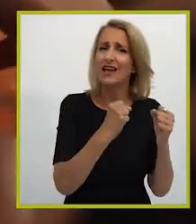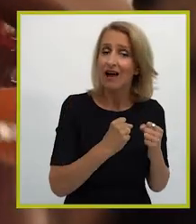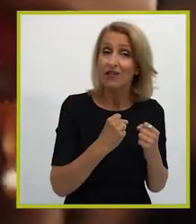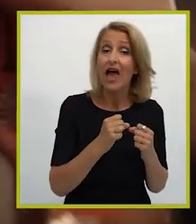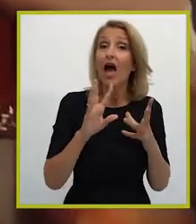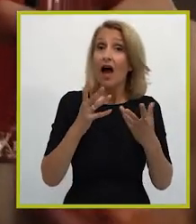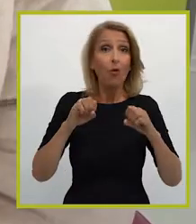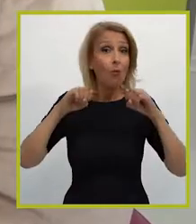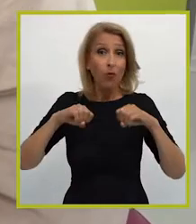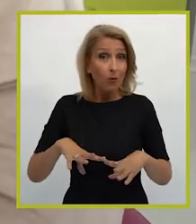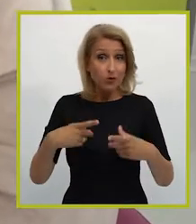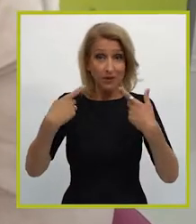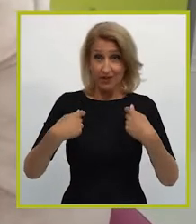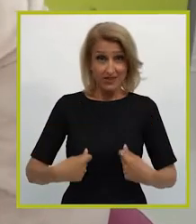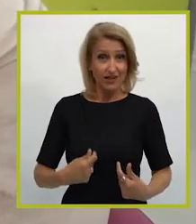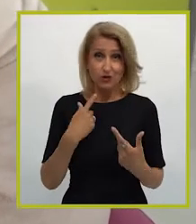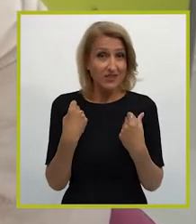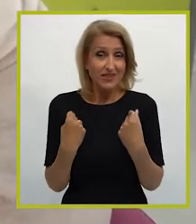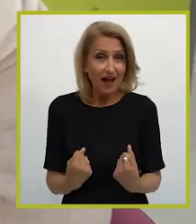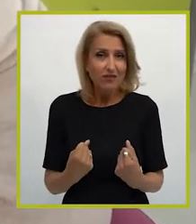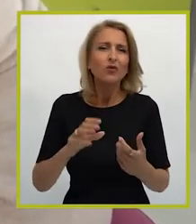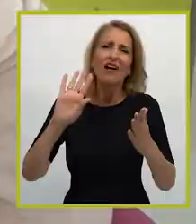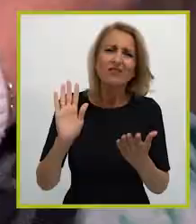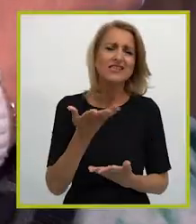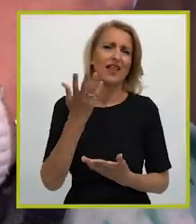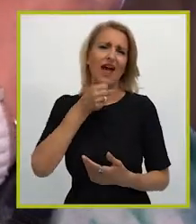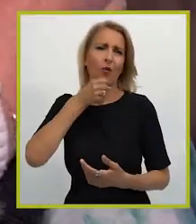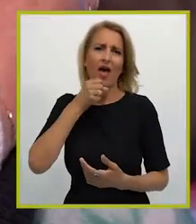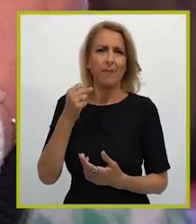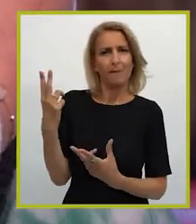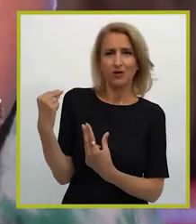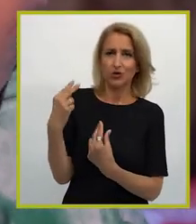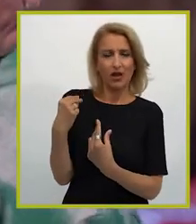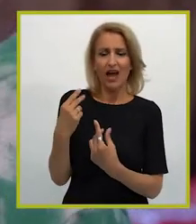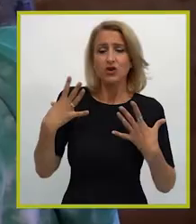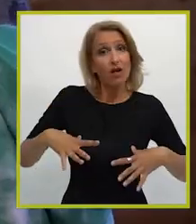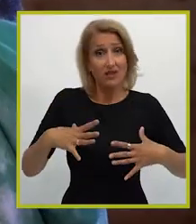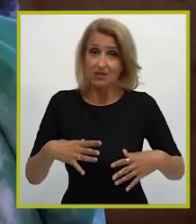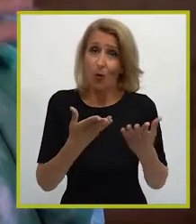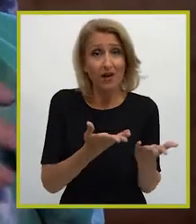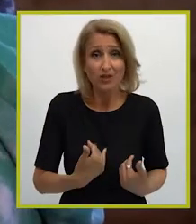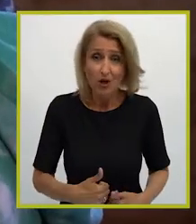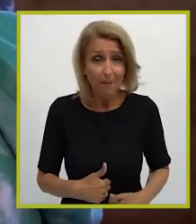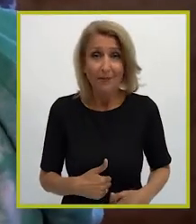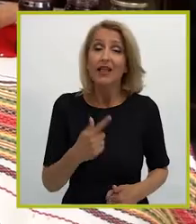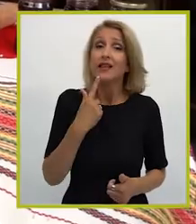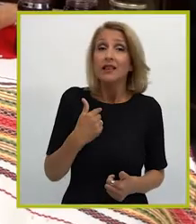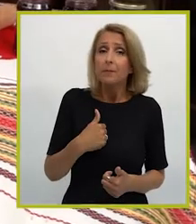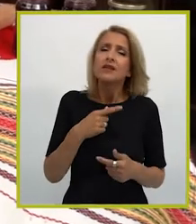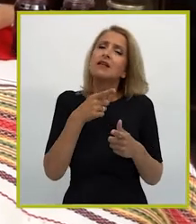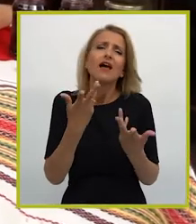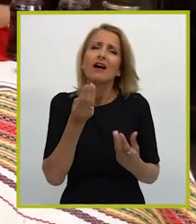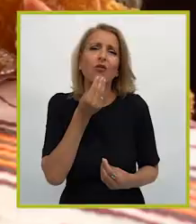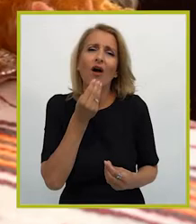казваме всеки ден. А пропуснем ли да се погрижим за здравето си, все ще се намери някоя баба да ни каже да се облечем или